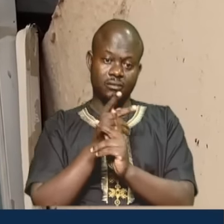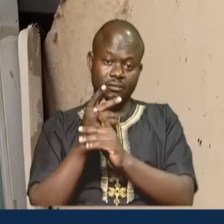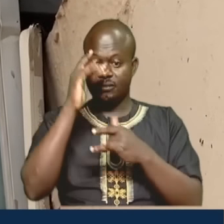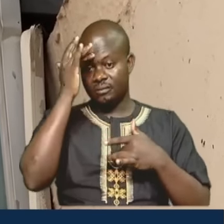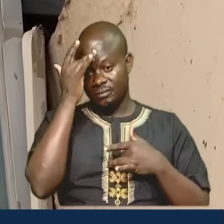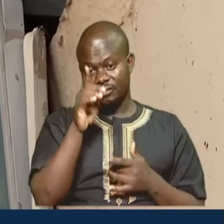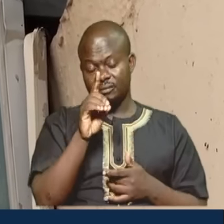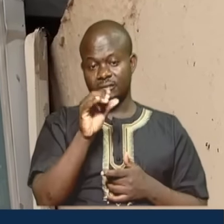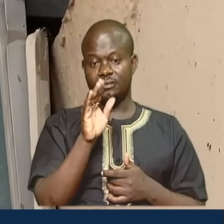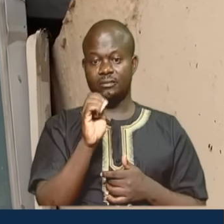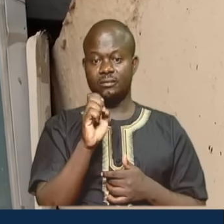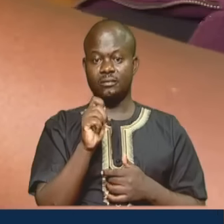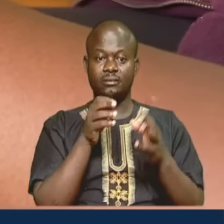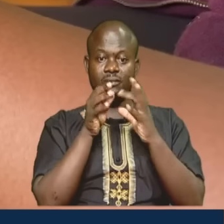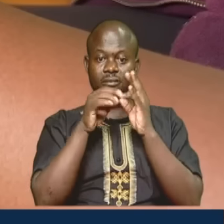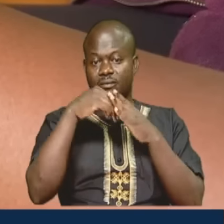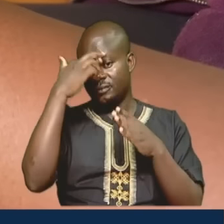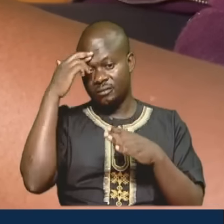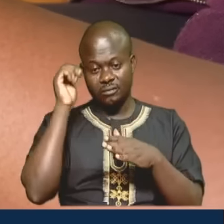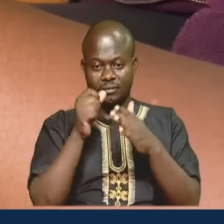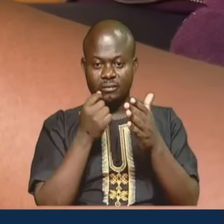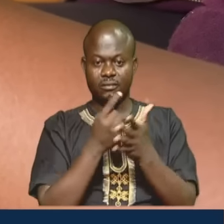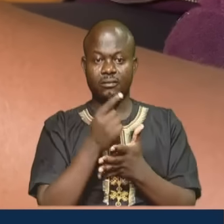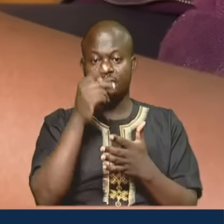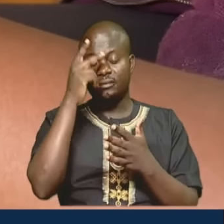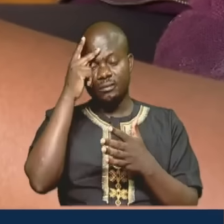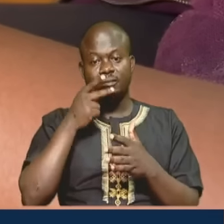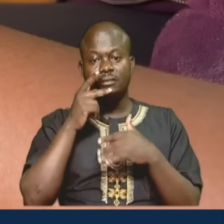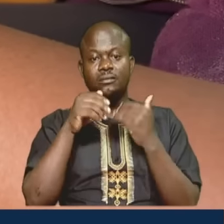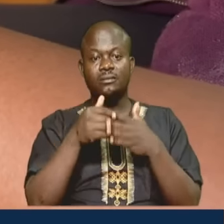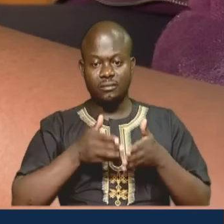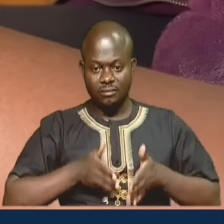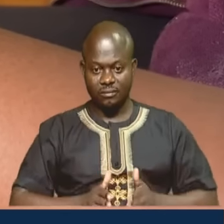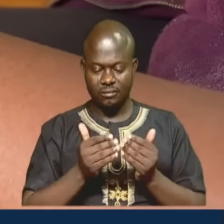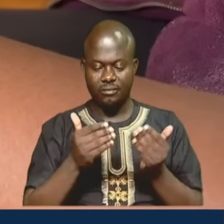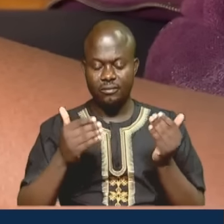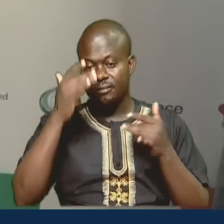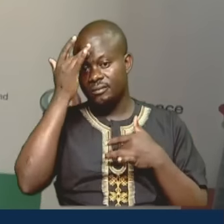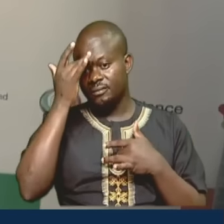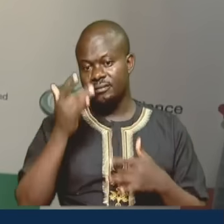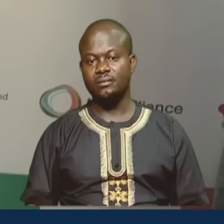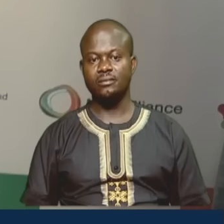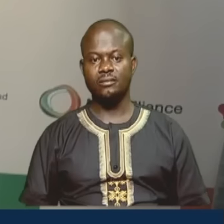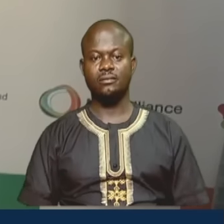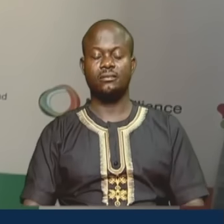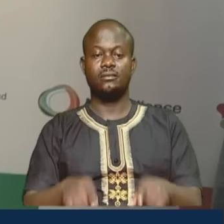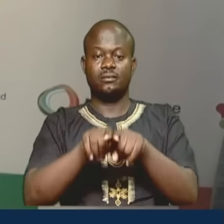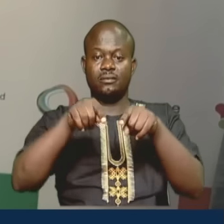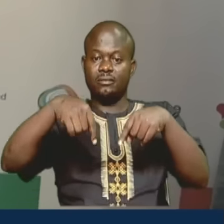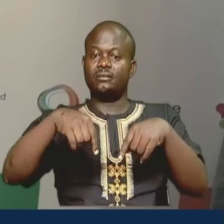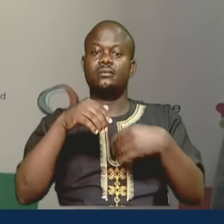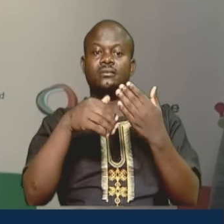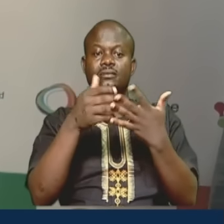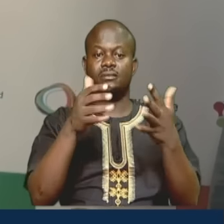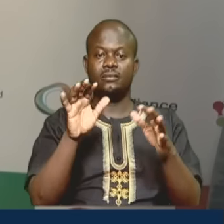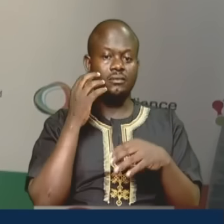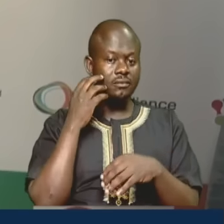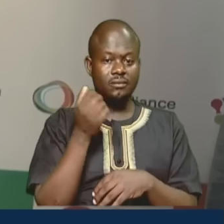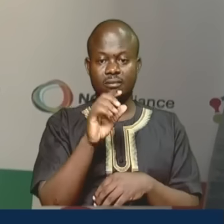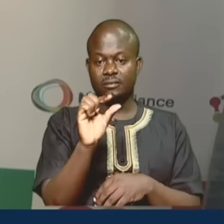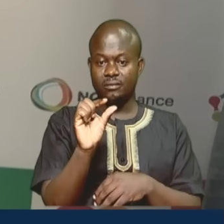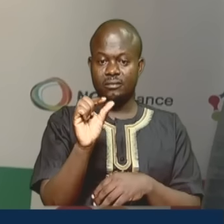diabete arasobanura impamvu zishobora gutuma umubyeyi abyara umwana urwaye diabete nk'ubu hari uwo tumaranye amezi make ya